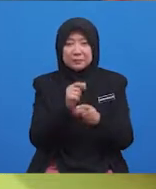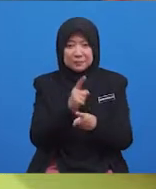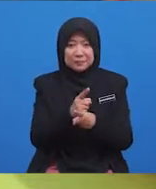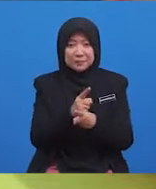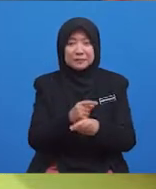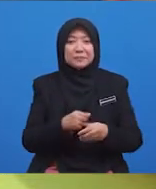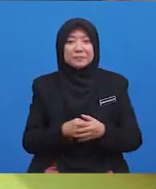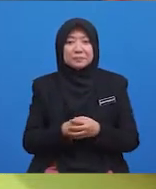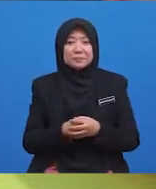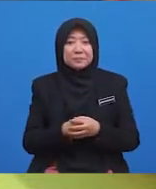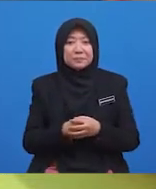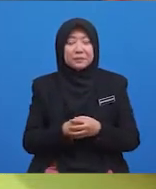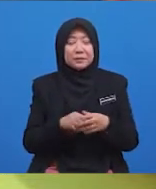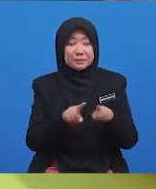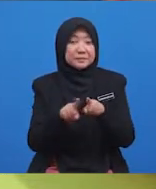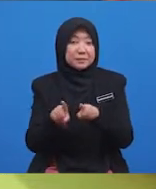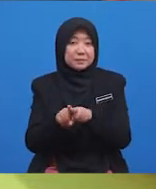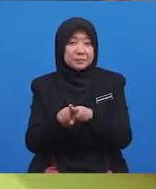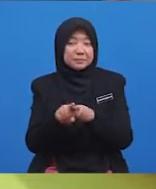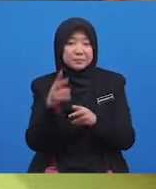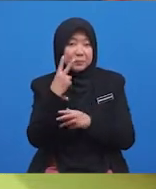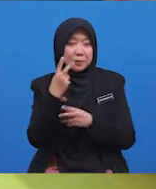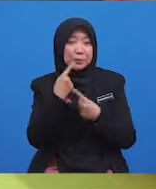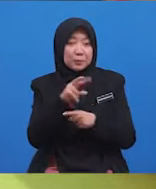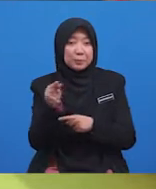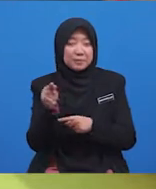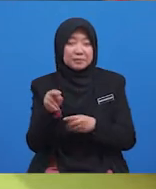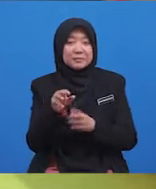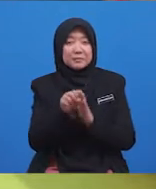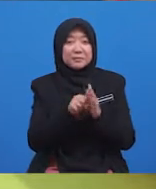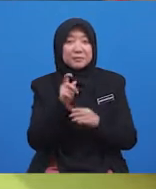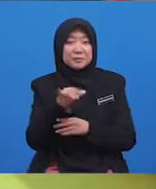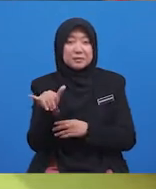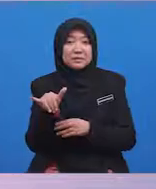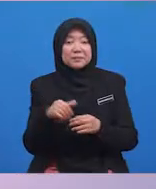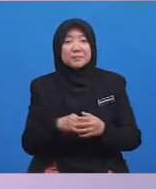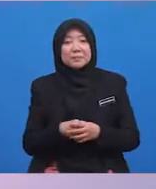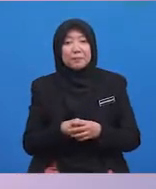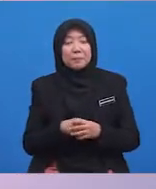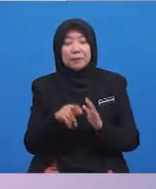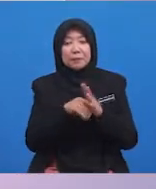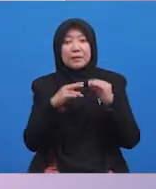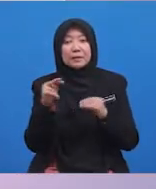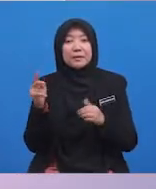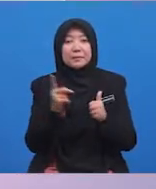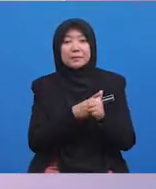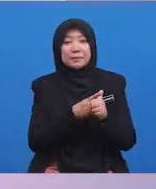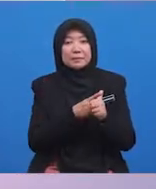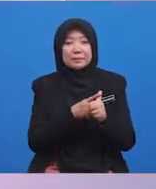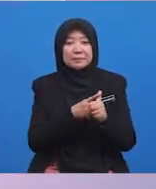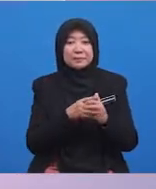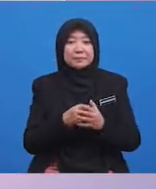tepat. Ayuh, kita sama-sama menyemak jawapan yang sepatutnya. Pengajaran